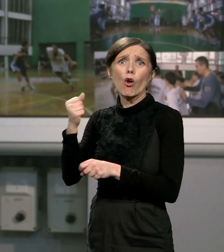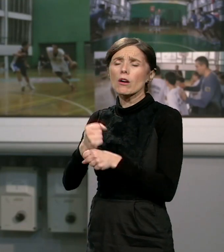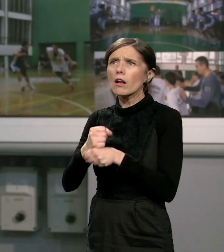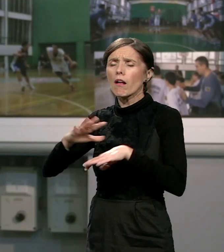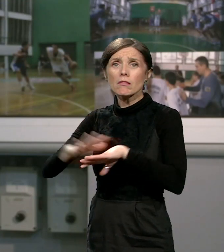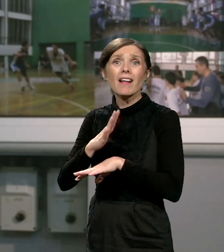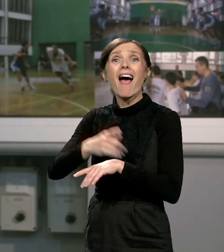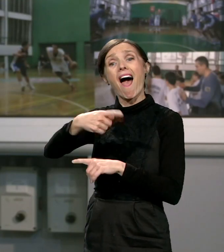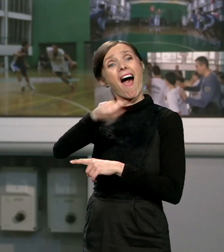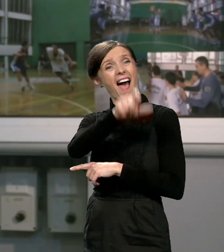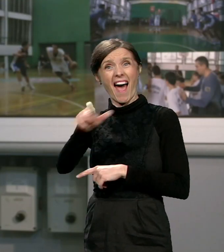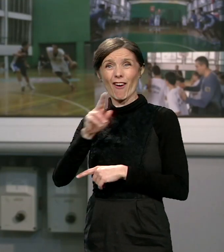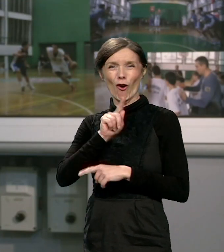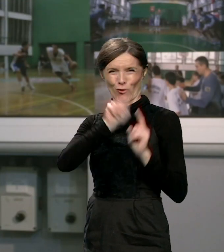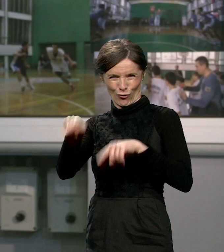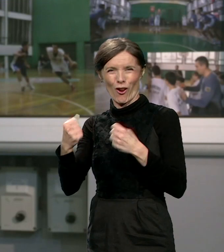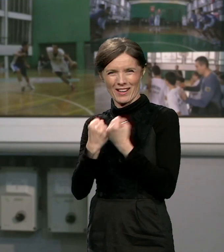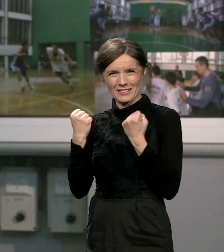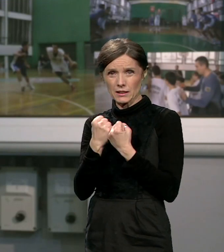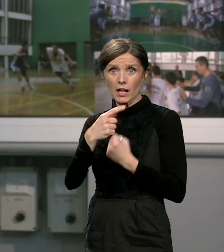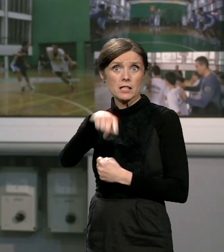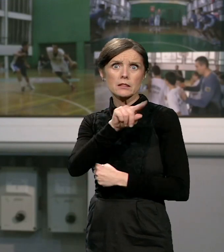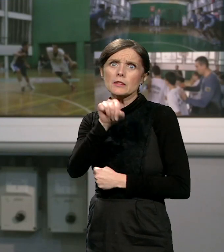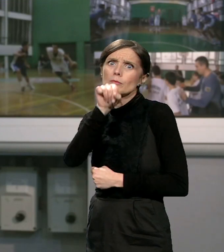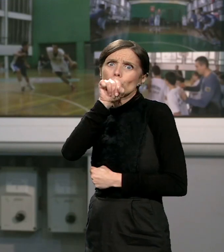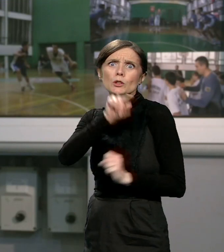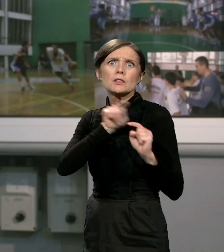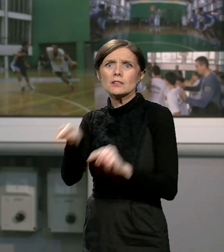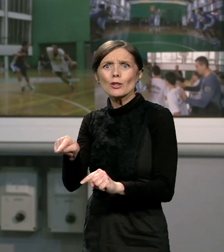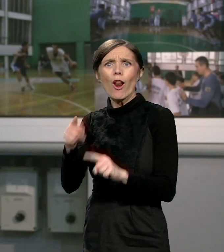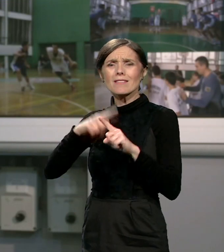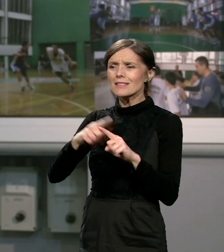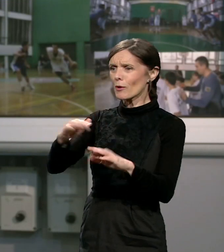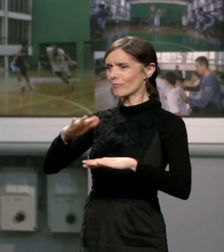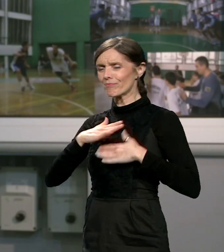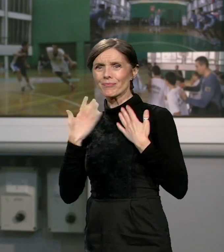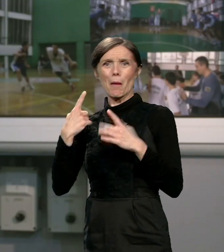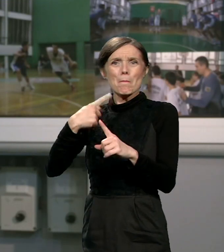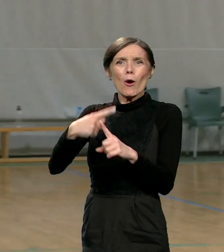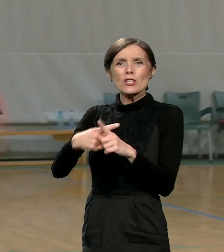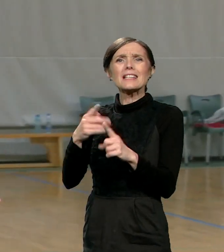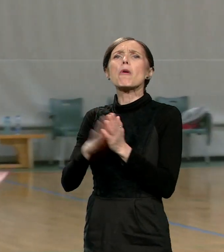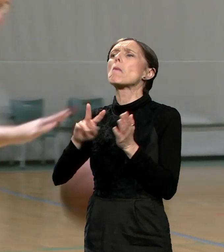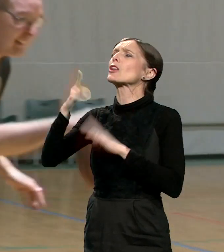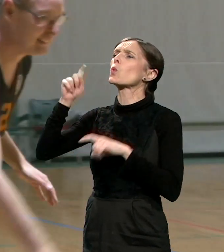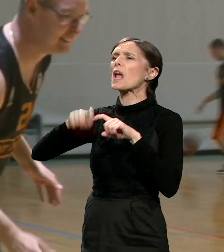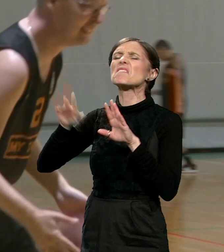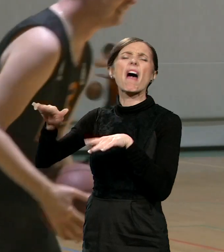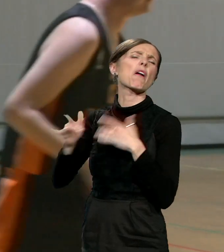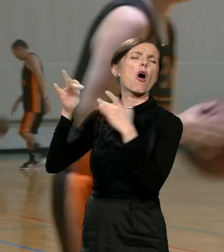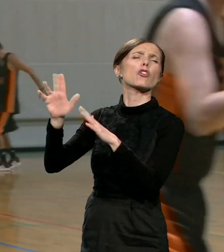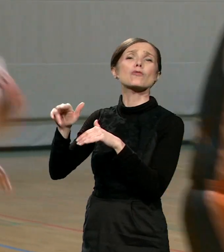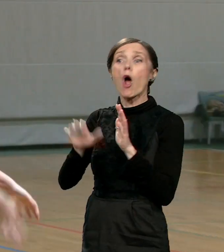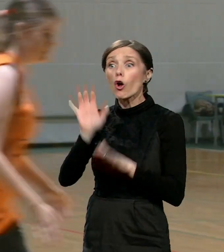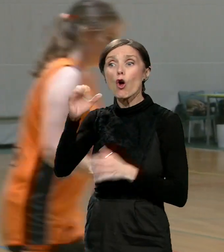Oni toliko vole da dolaze ovde zbog te pozitivne energije, da sve može da se odloži, a košarka